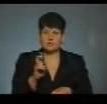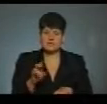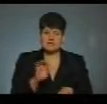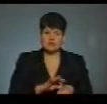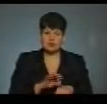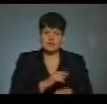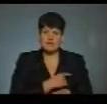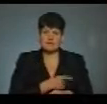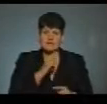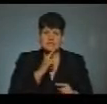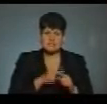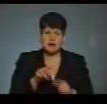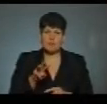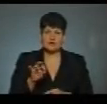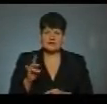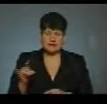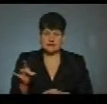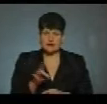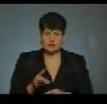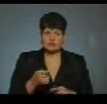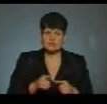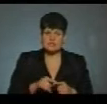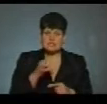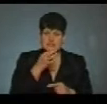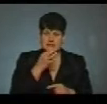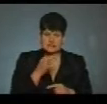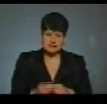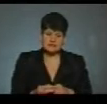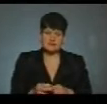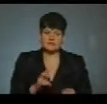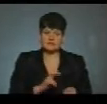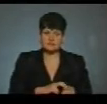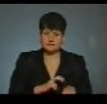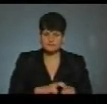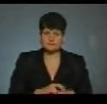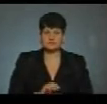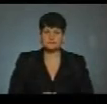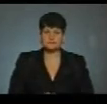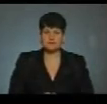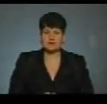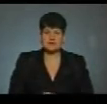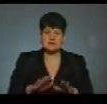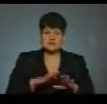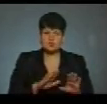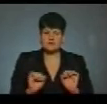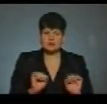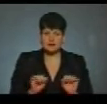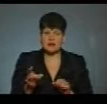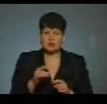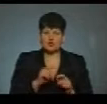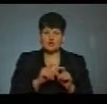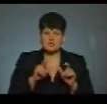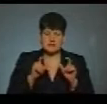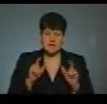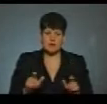захворіла медсестра з Монастирського району. Про це повідомив епідеміолог обласного лабораторного центру Володимир Паничев. Заступник керівника районного штабу боротьби